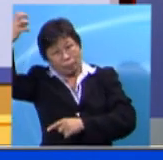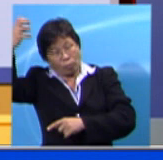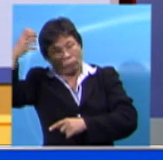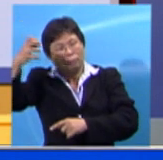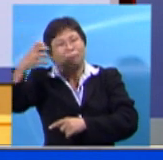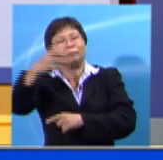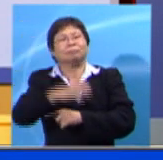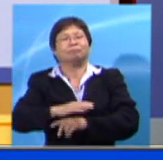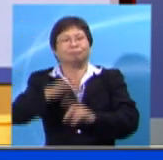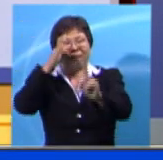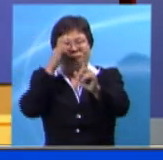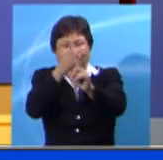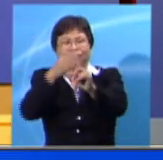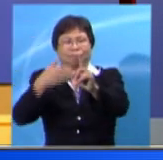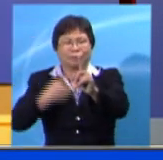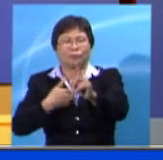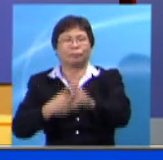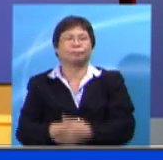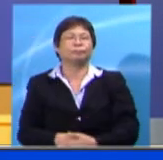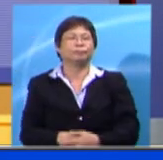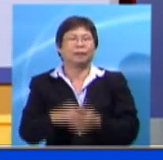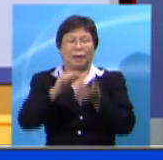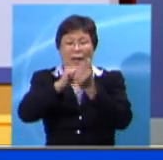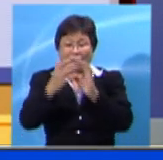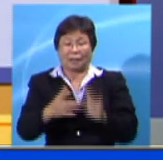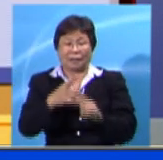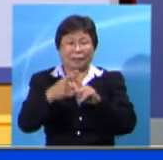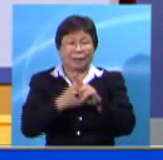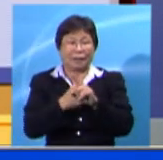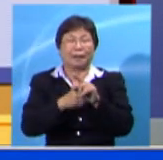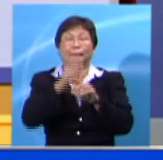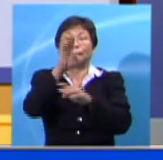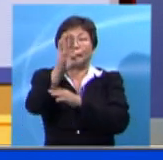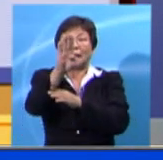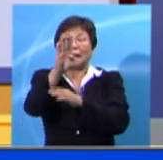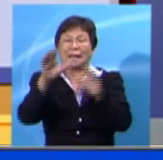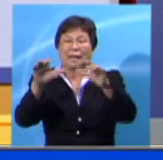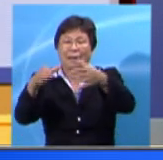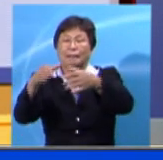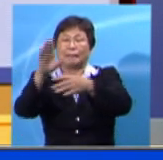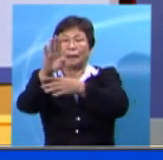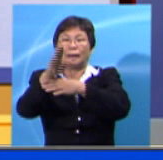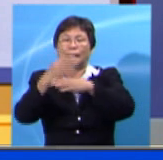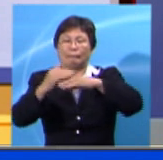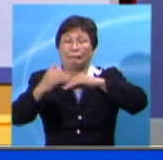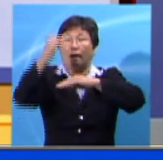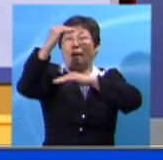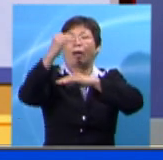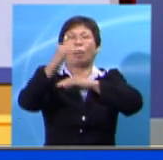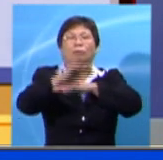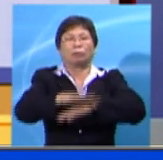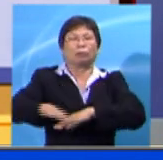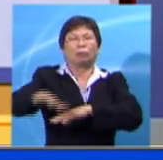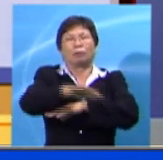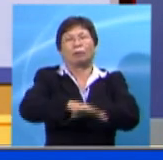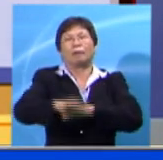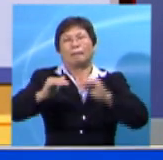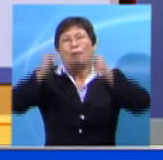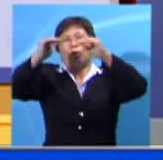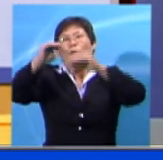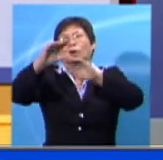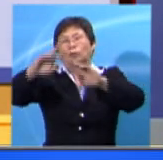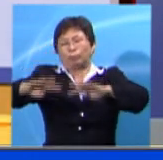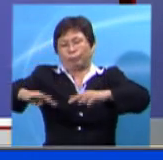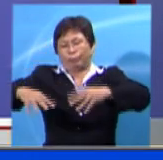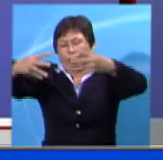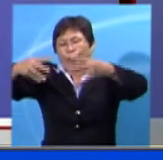diletakkan sasaran dan atlet yang beraki dalam kategori B perlu melepasi kelayakan minimum sekurang-kurangnya peringkat suku